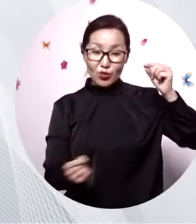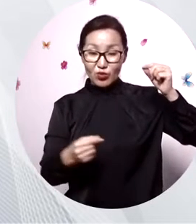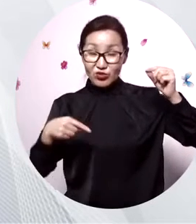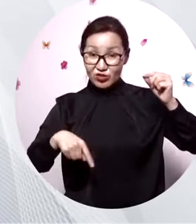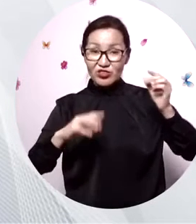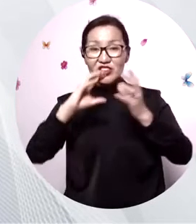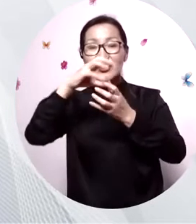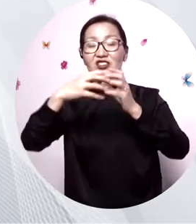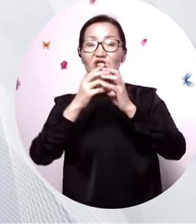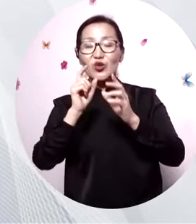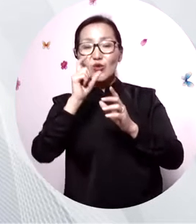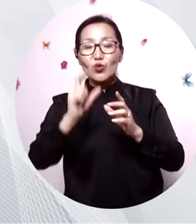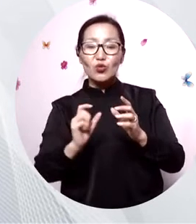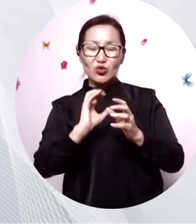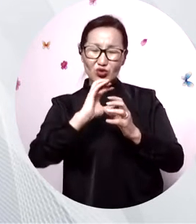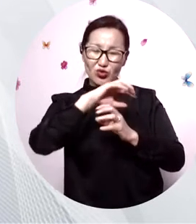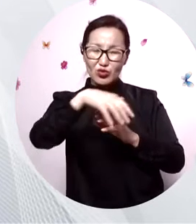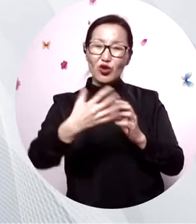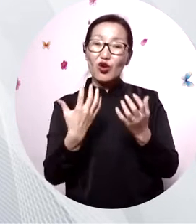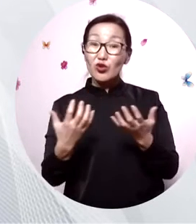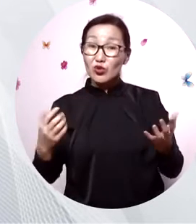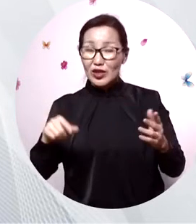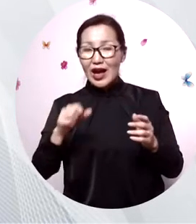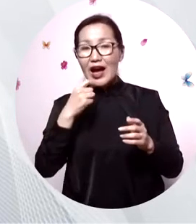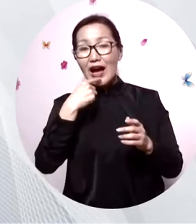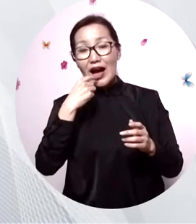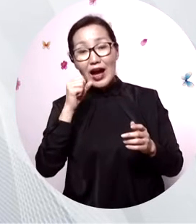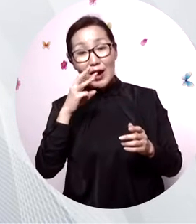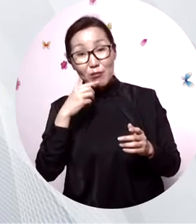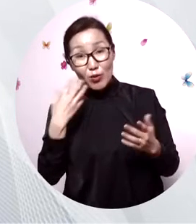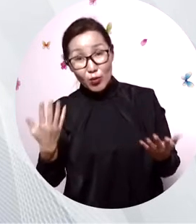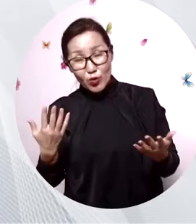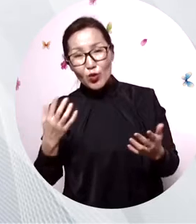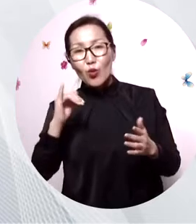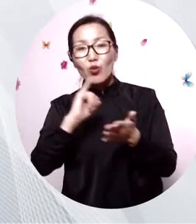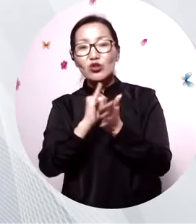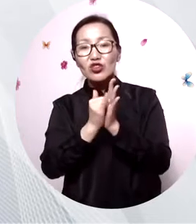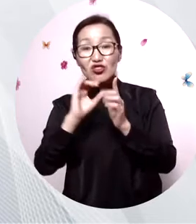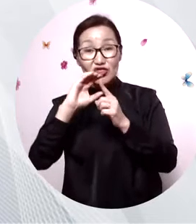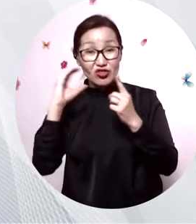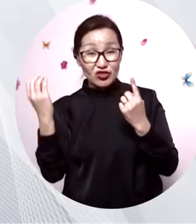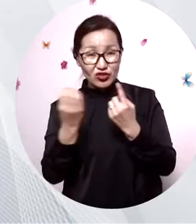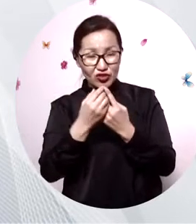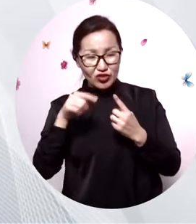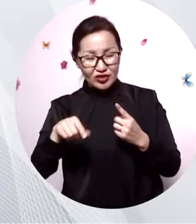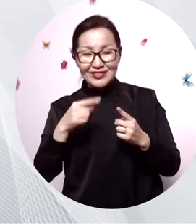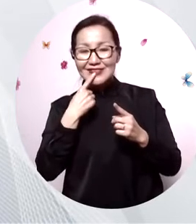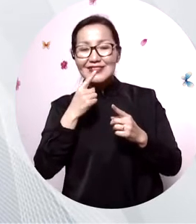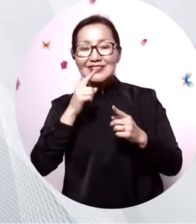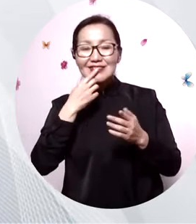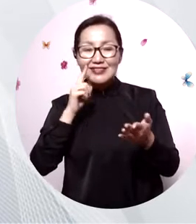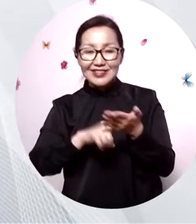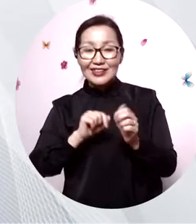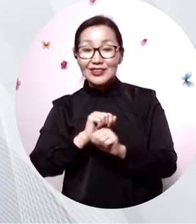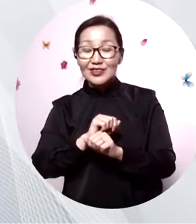хөгжмийг дэлхийн хүн төрөлхтний аман буюу утга соёлын шилдэг өвөр